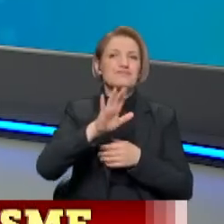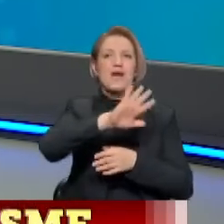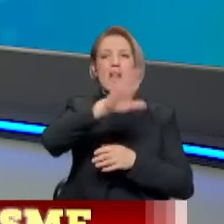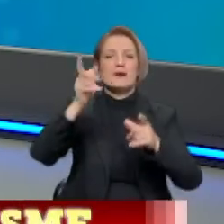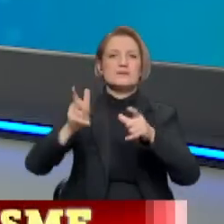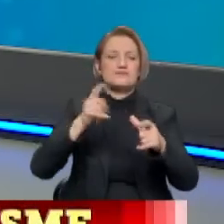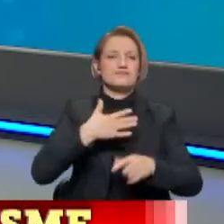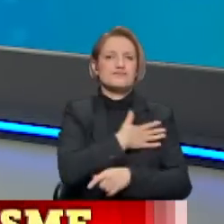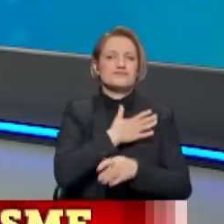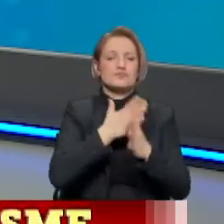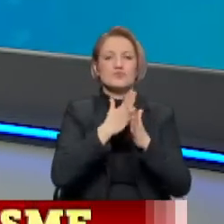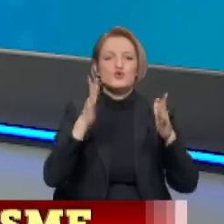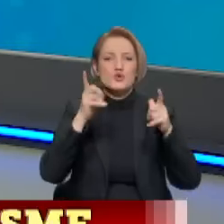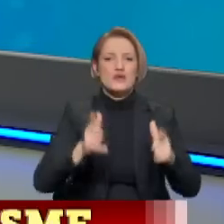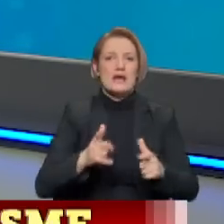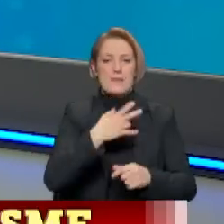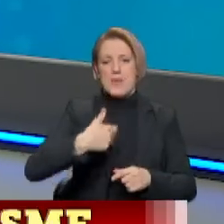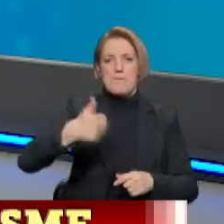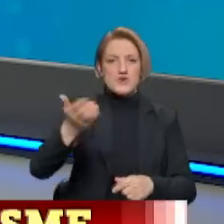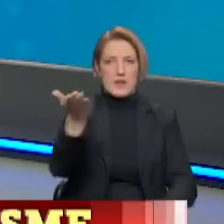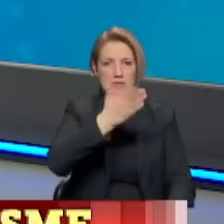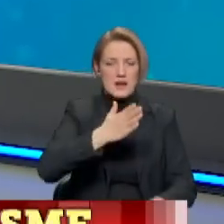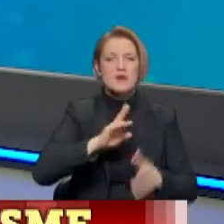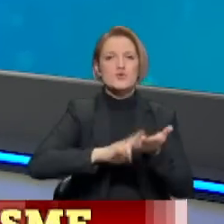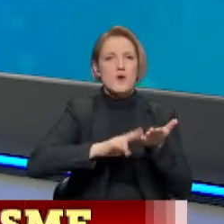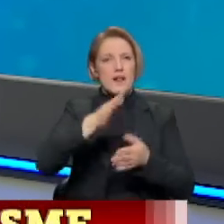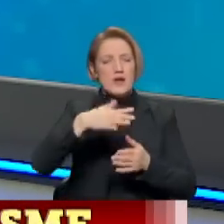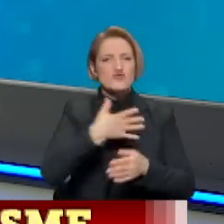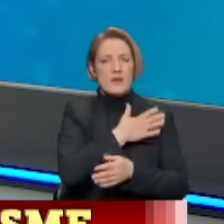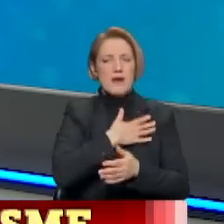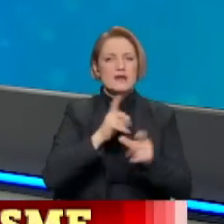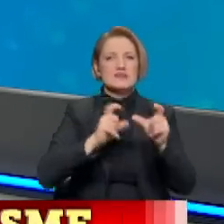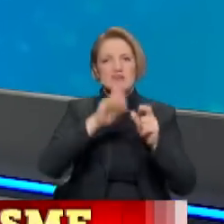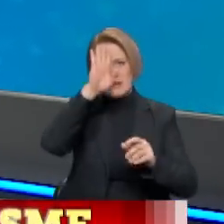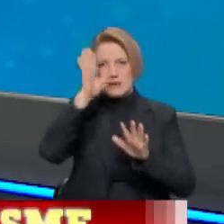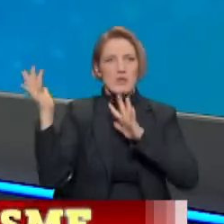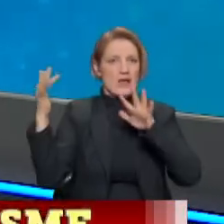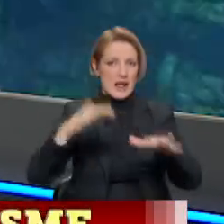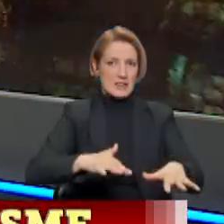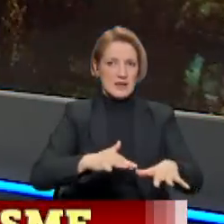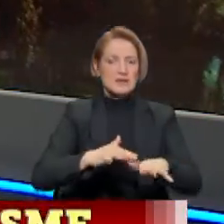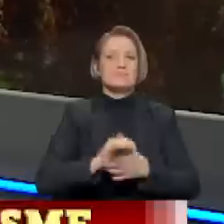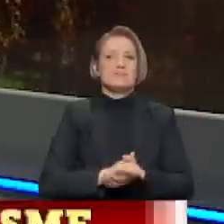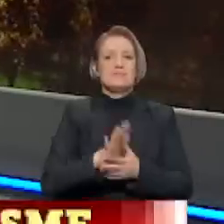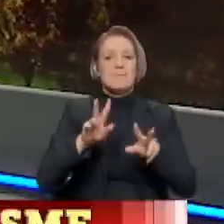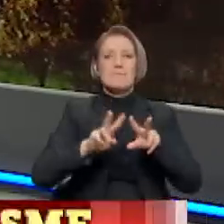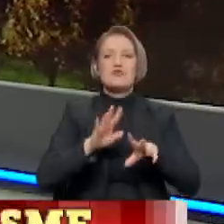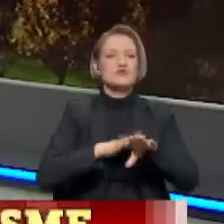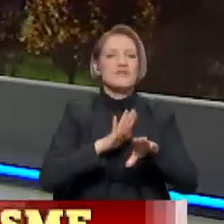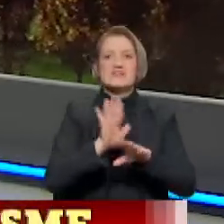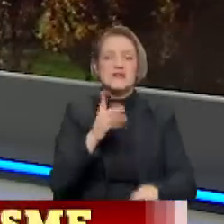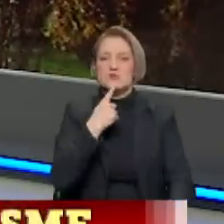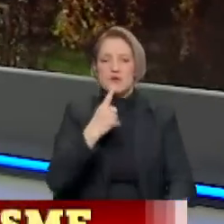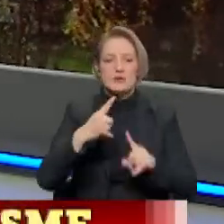yanından CHP'li büyükşehir belediye başkanları, belediye başkanları, kurmaylar, CHP'liler Saraçhane'ye, İstanbul'a geldi. Devam edeceğiz. Mansur Yavaş ne